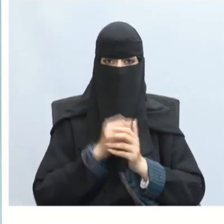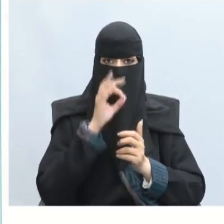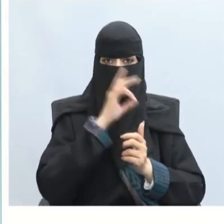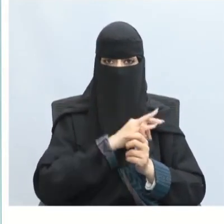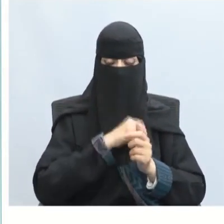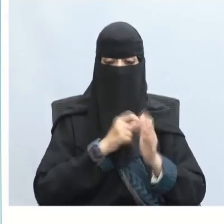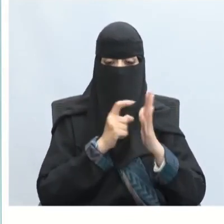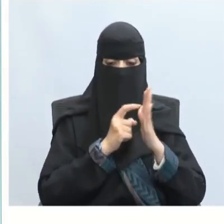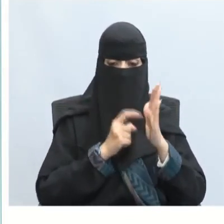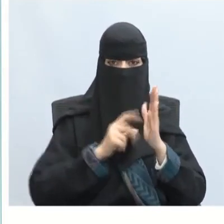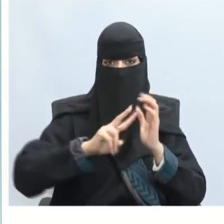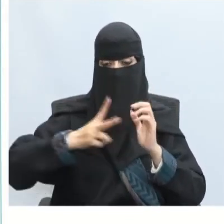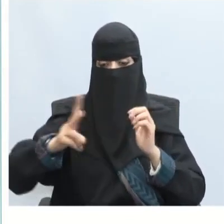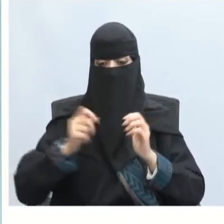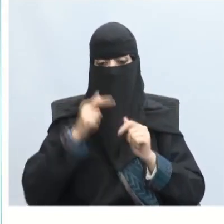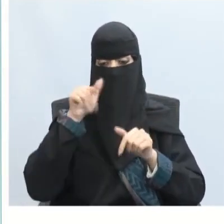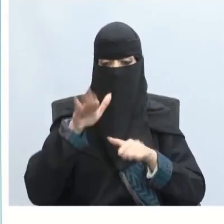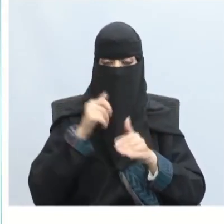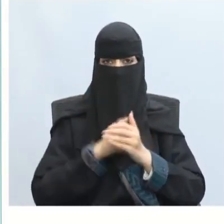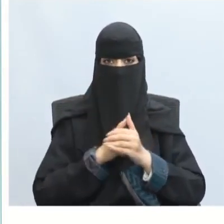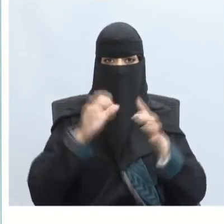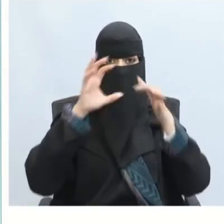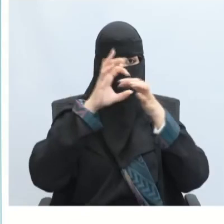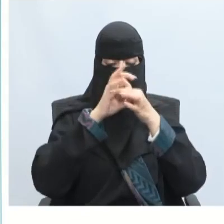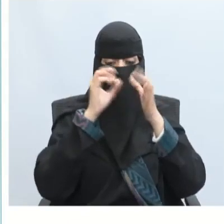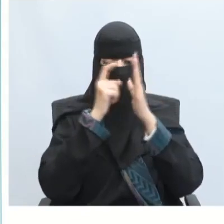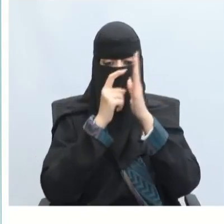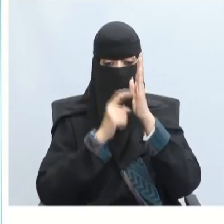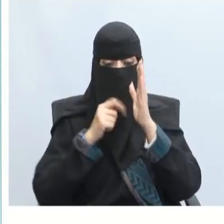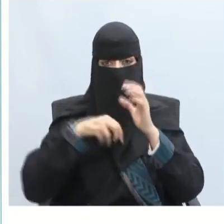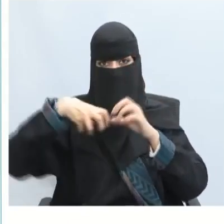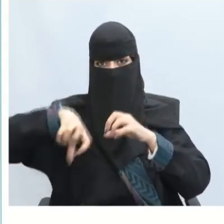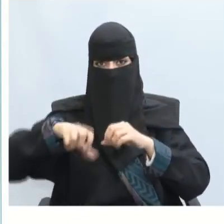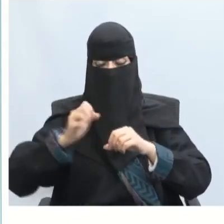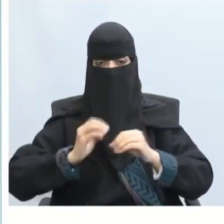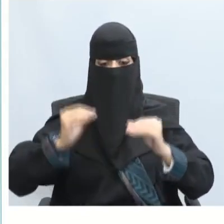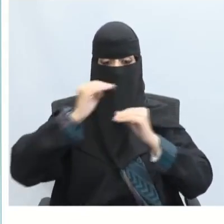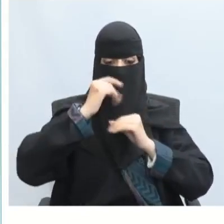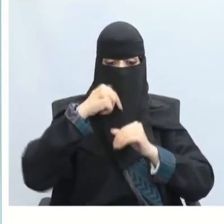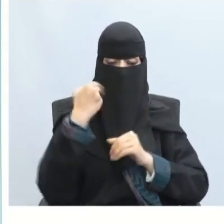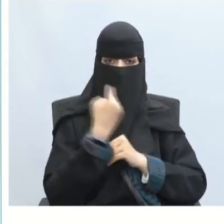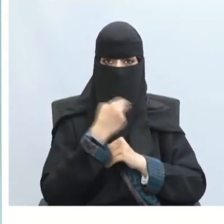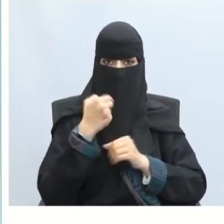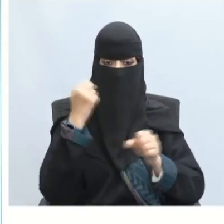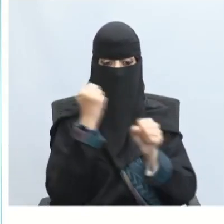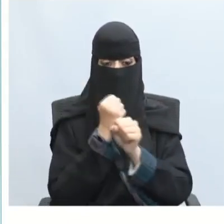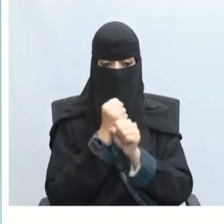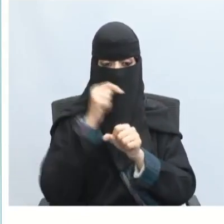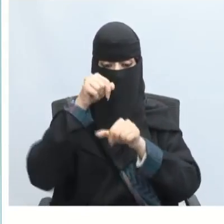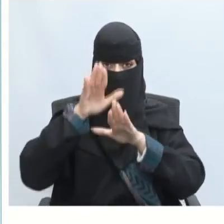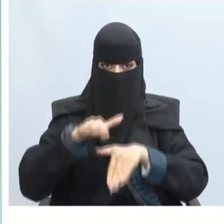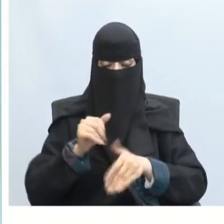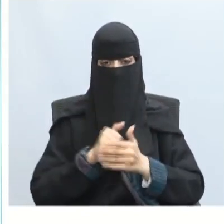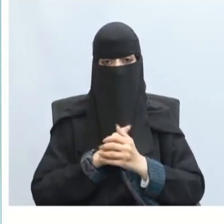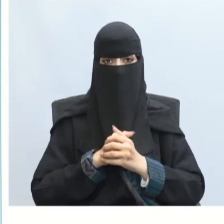فوائد عديده منها فوائد تنظيميه تتعلق بتنظيم